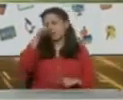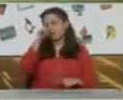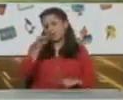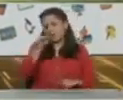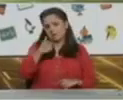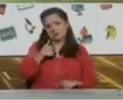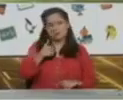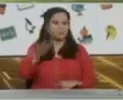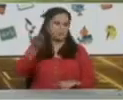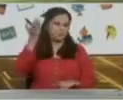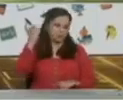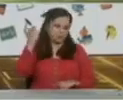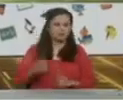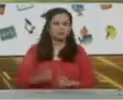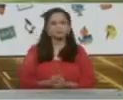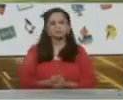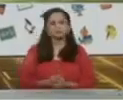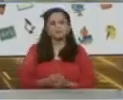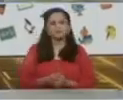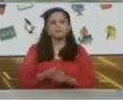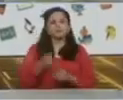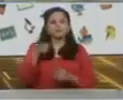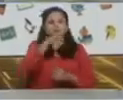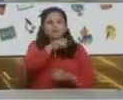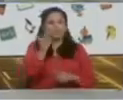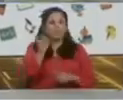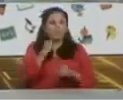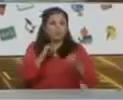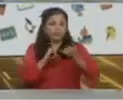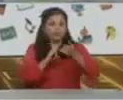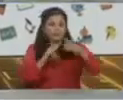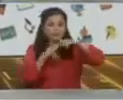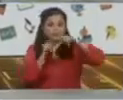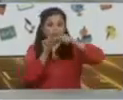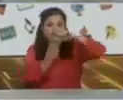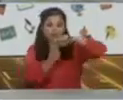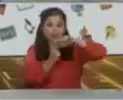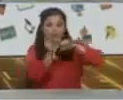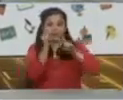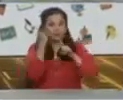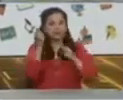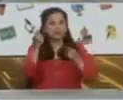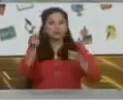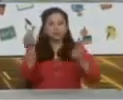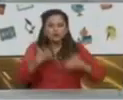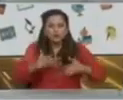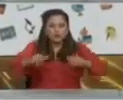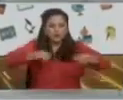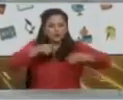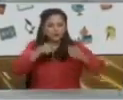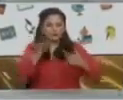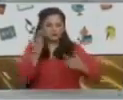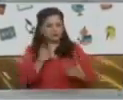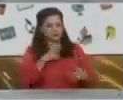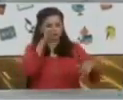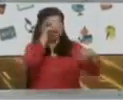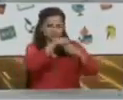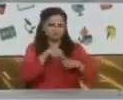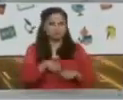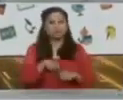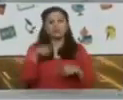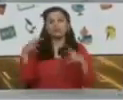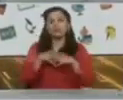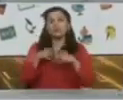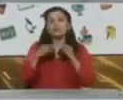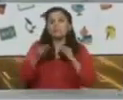मैं स्टार्टअप से जुड़े हुए नौजवानों से मैंने एक समारोह किया, तो बंगाल की